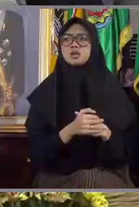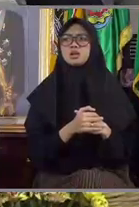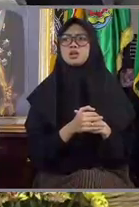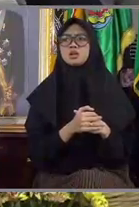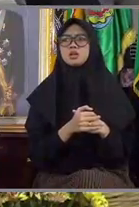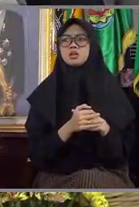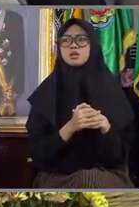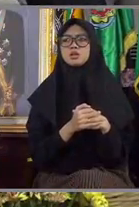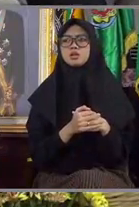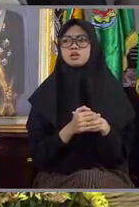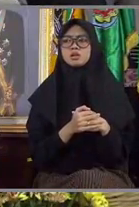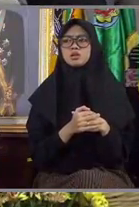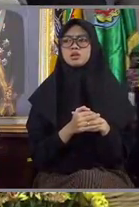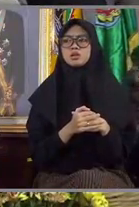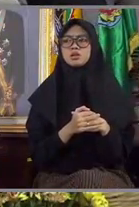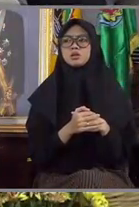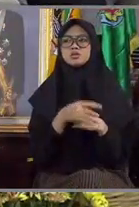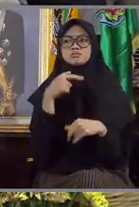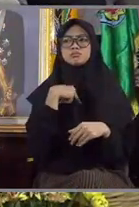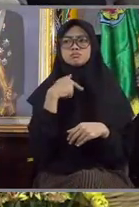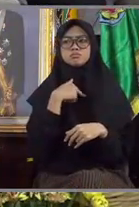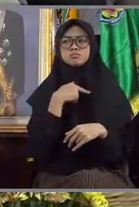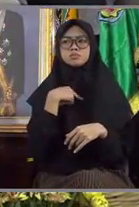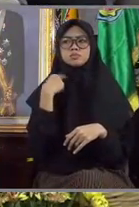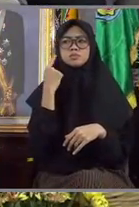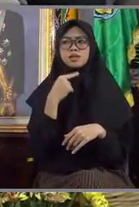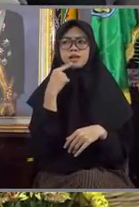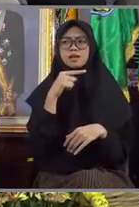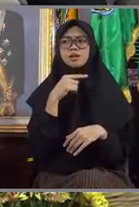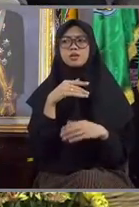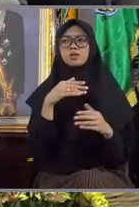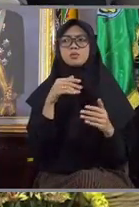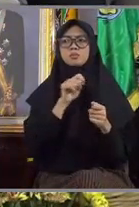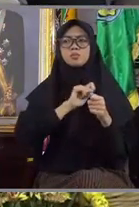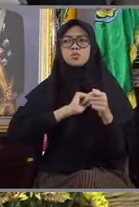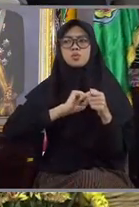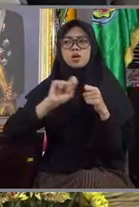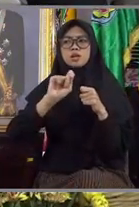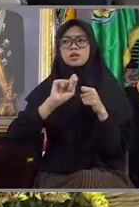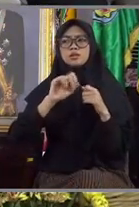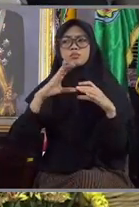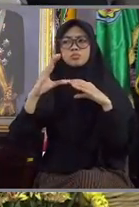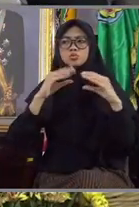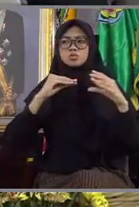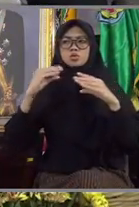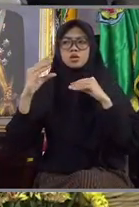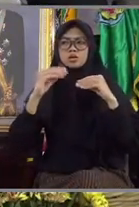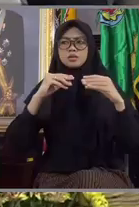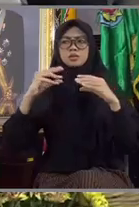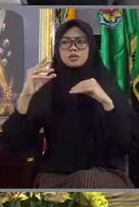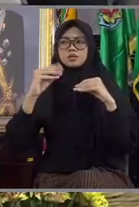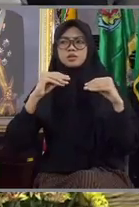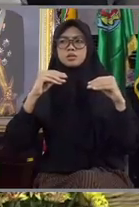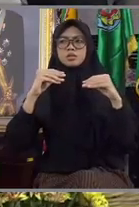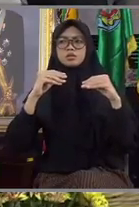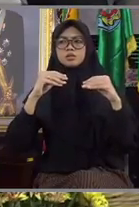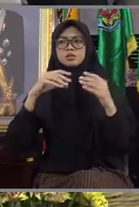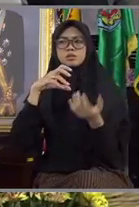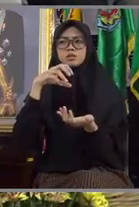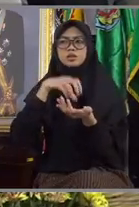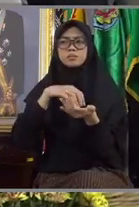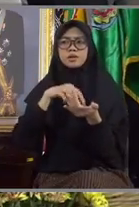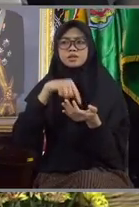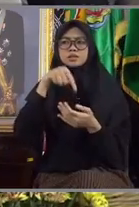kami sampaikan ke medsos kami akan membuat musrenbang di tempatnya sini, tangganya sini.